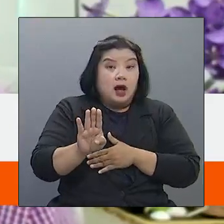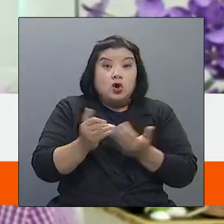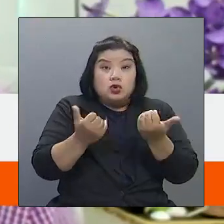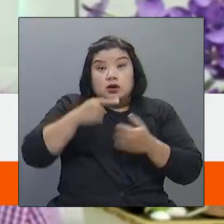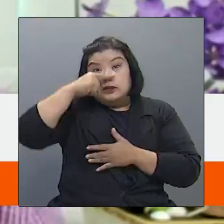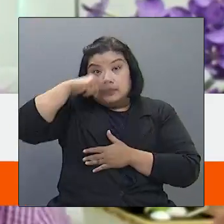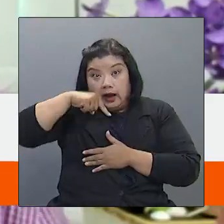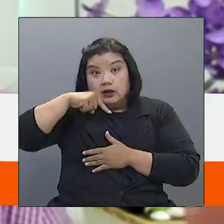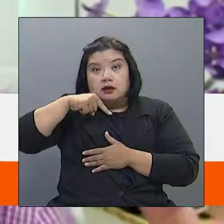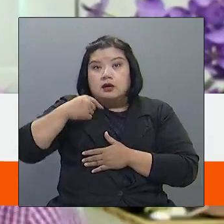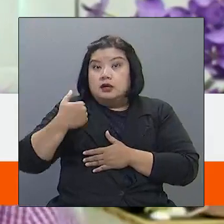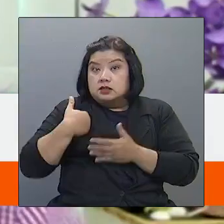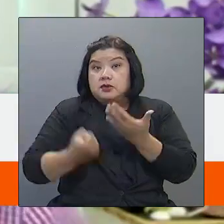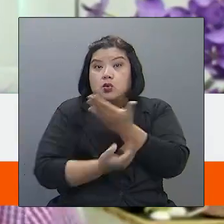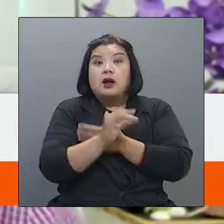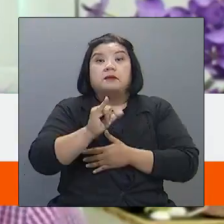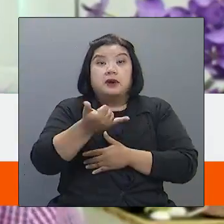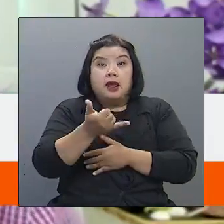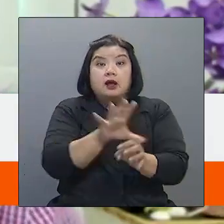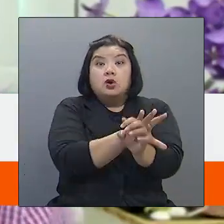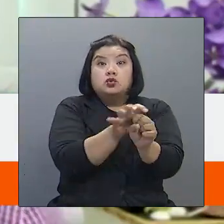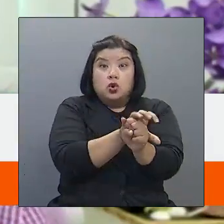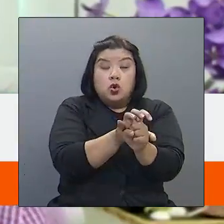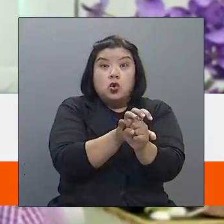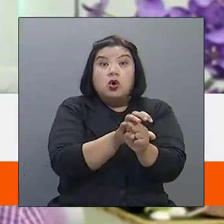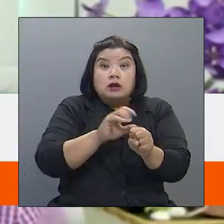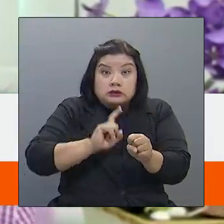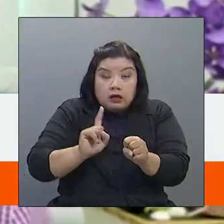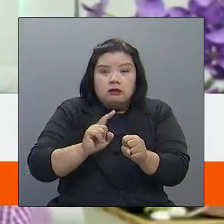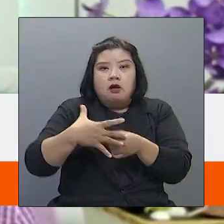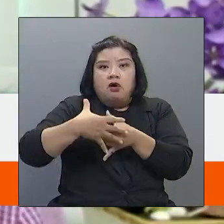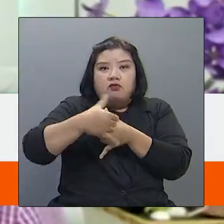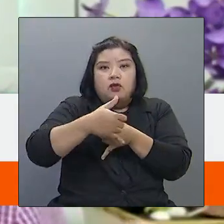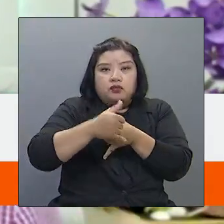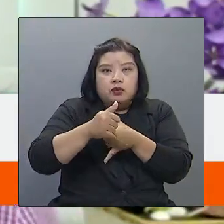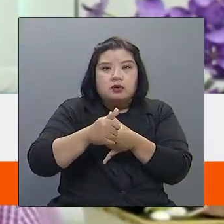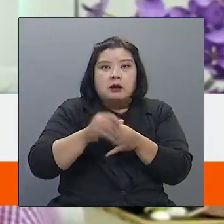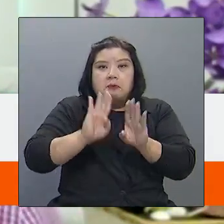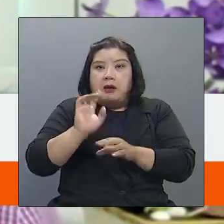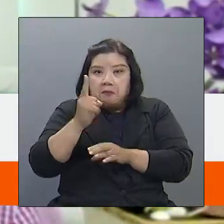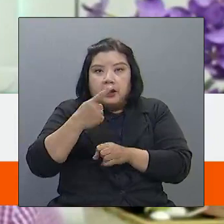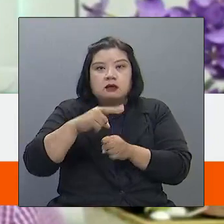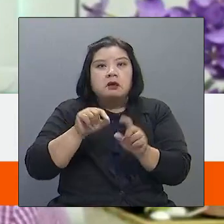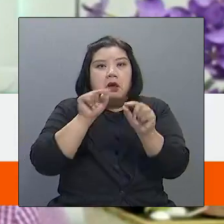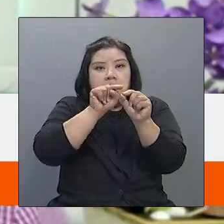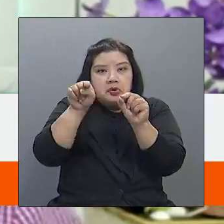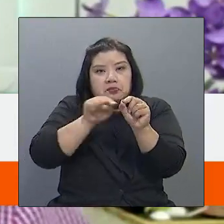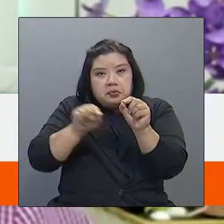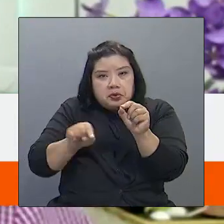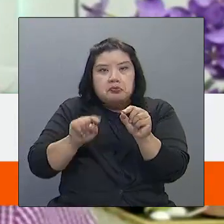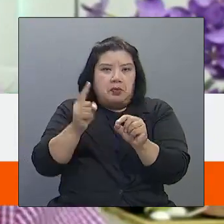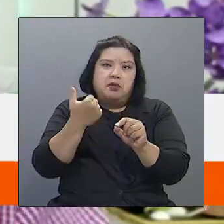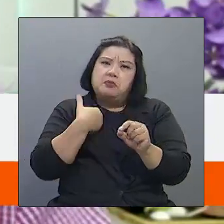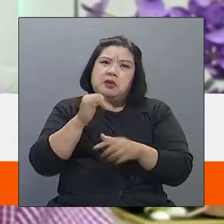ำลังจะเจอกับตัวสายพันธุ์ใหม่ๆของโอมิครอนเนี่ยมากขึ้นนะครับตอนนี้ XBB เนี่ยที่ชื่อเขาแปลกไปจ